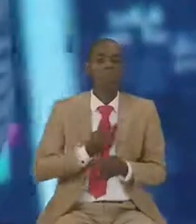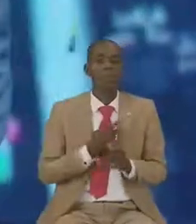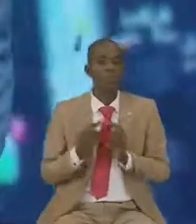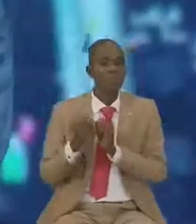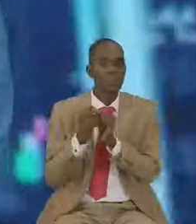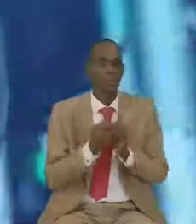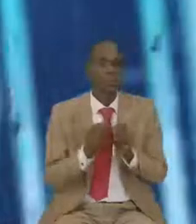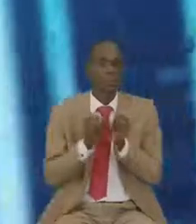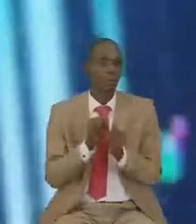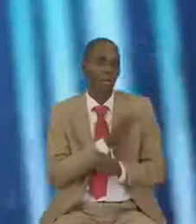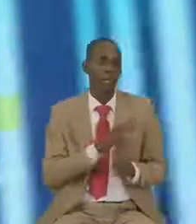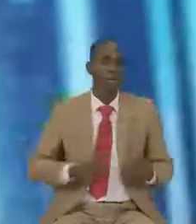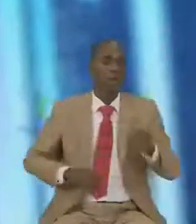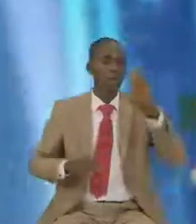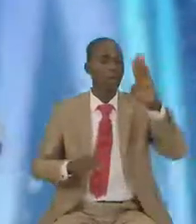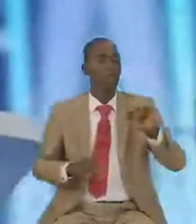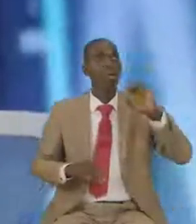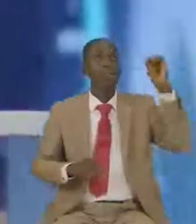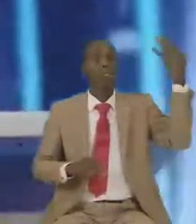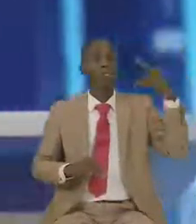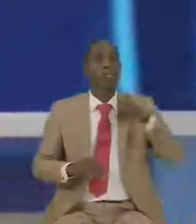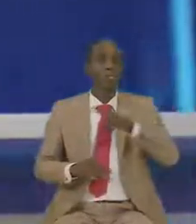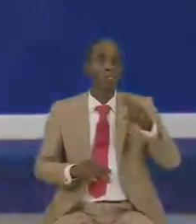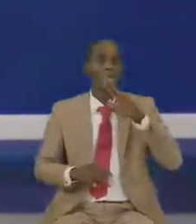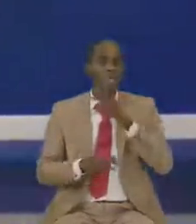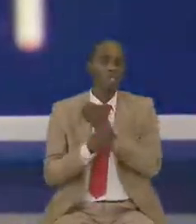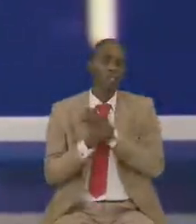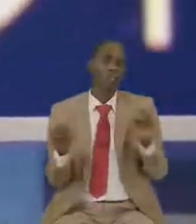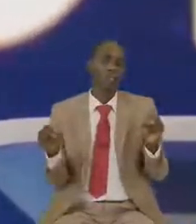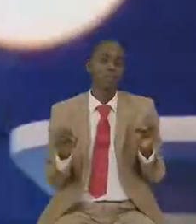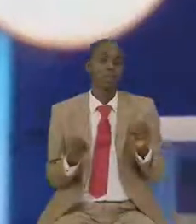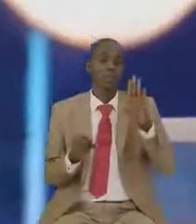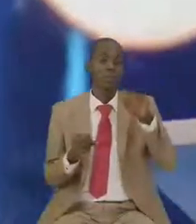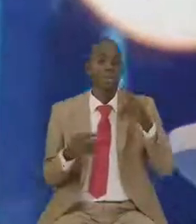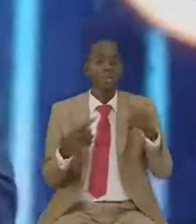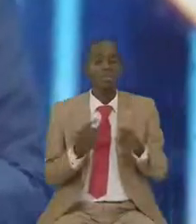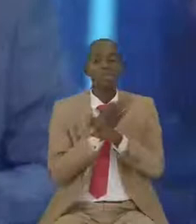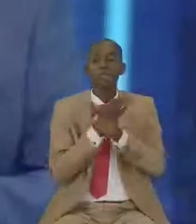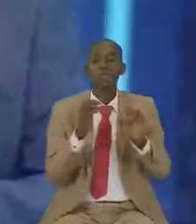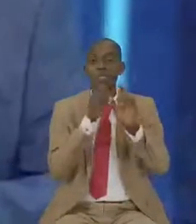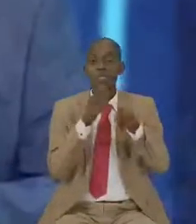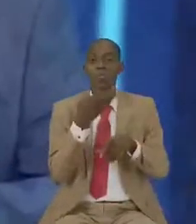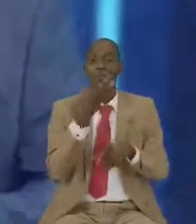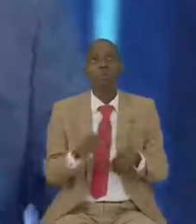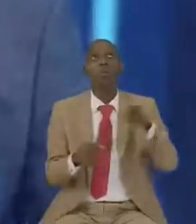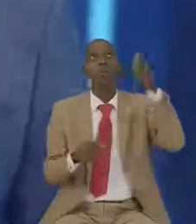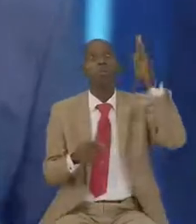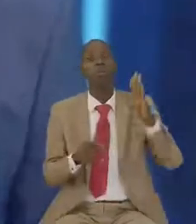nous a rendus à la vie avec Christ. C'est par grâce que vous êtes sauvés.